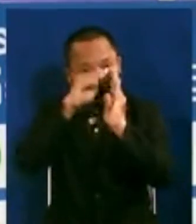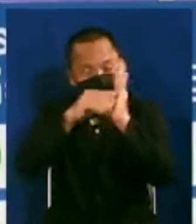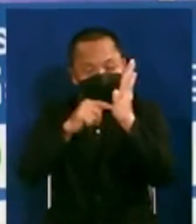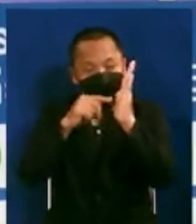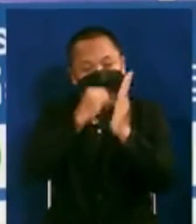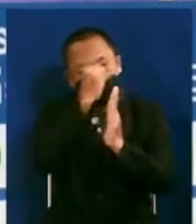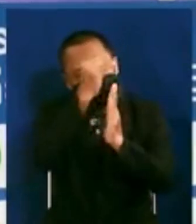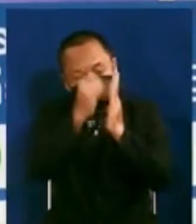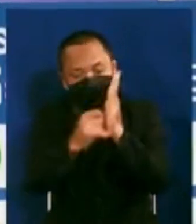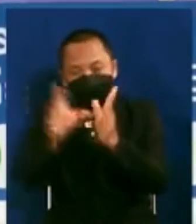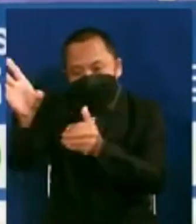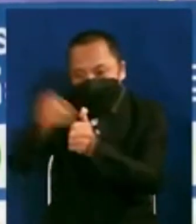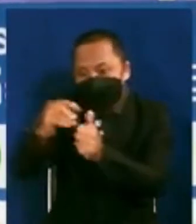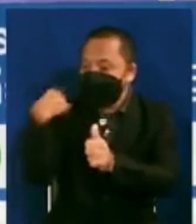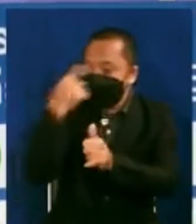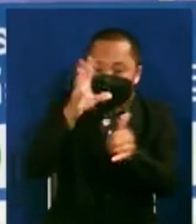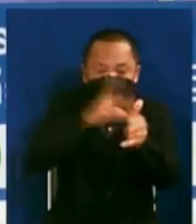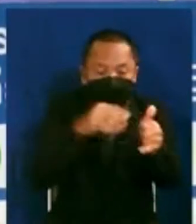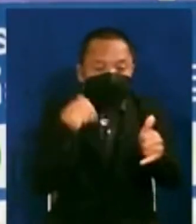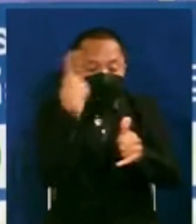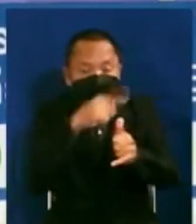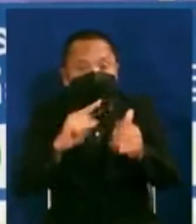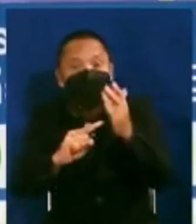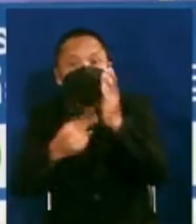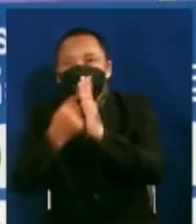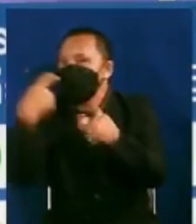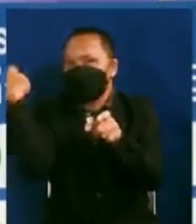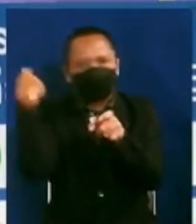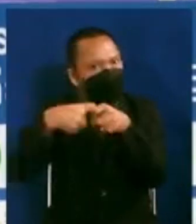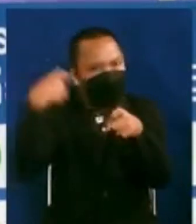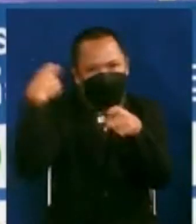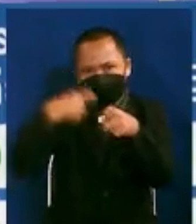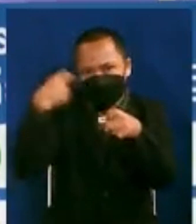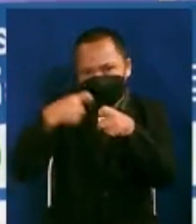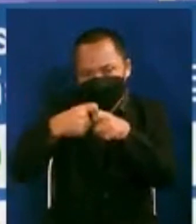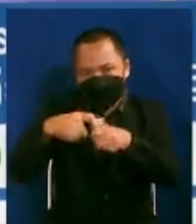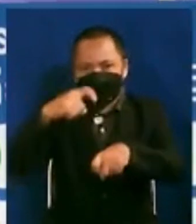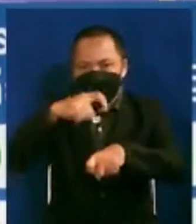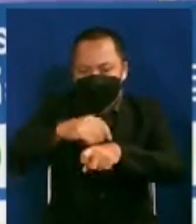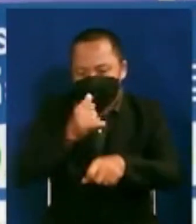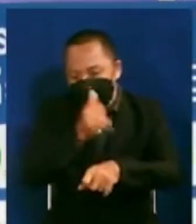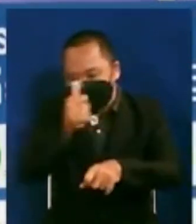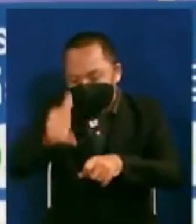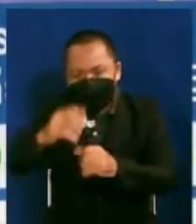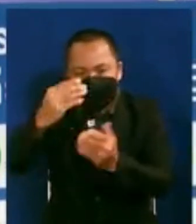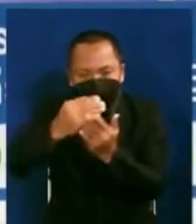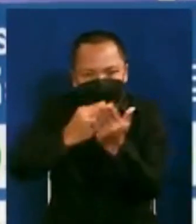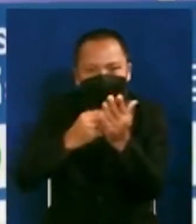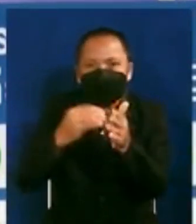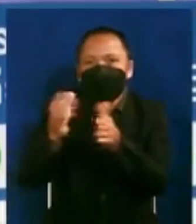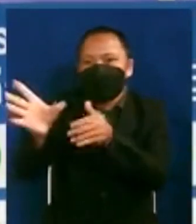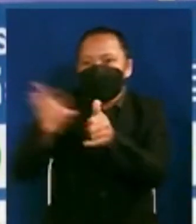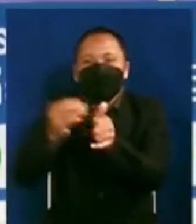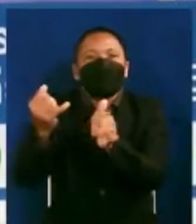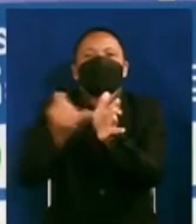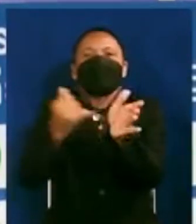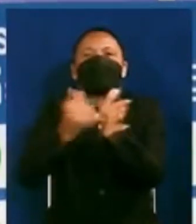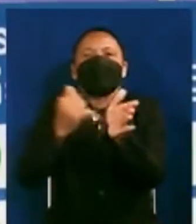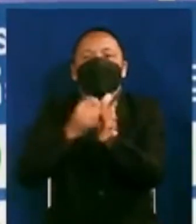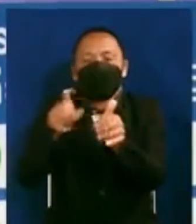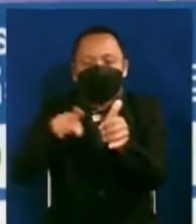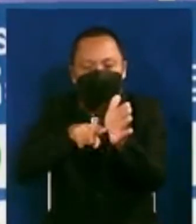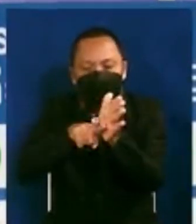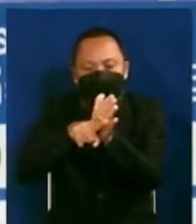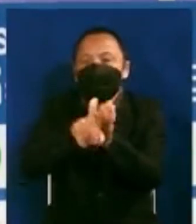การไปไล่ว่าติดจากใครจะเริ่มยากขึ้นทุกทีเพราะการติดต่อมันง่ายมากปริมาณไวรั